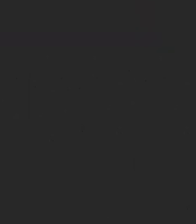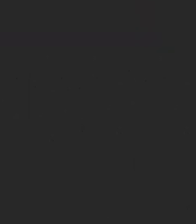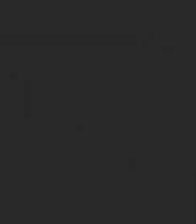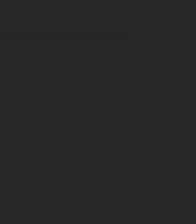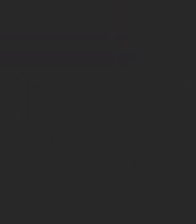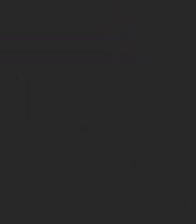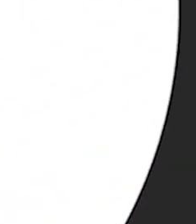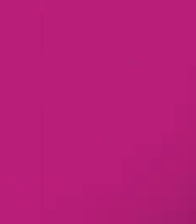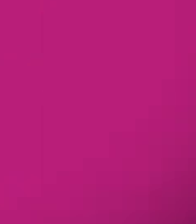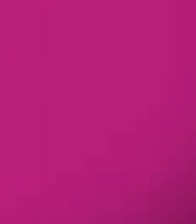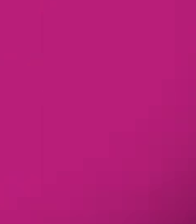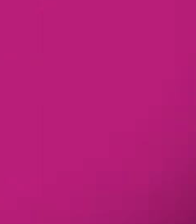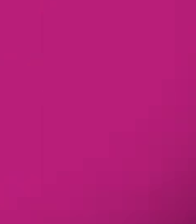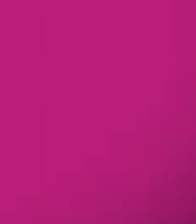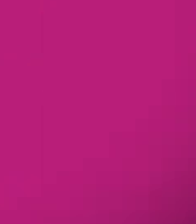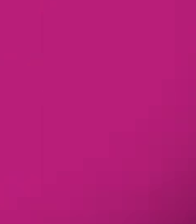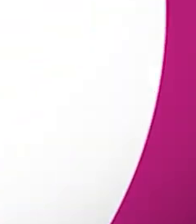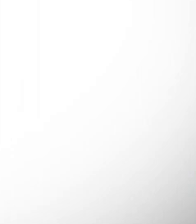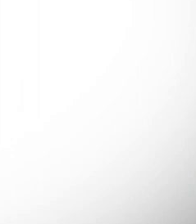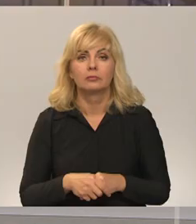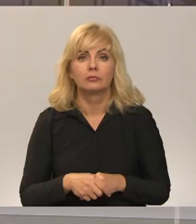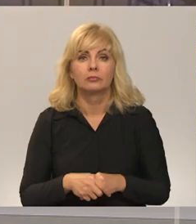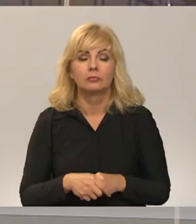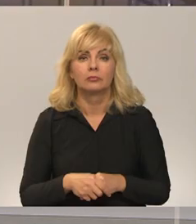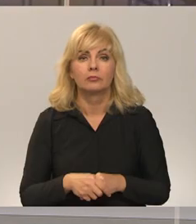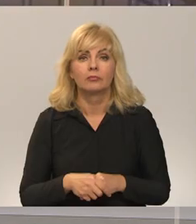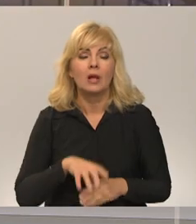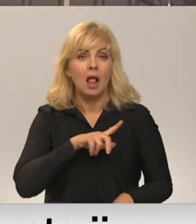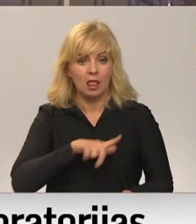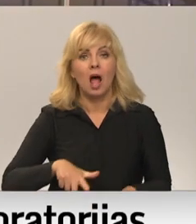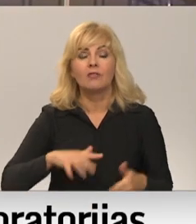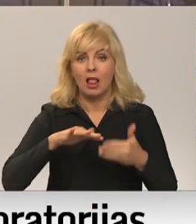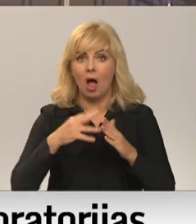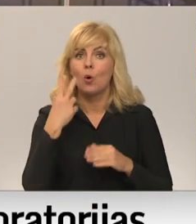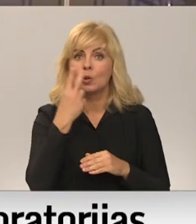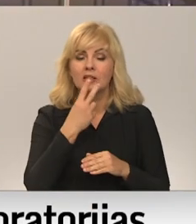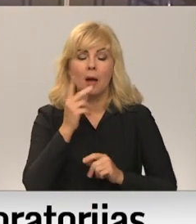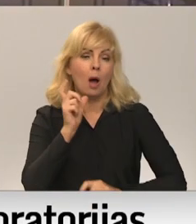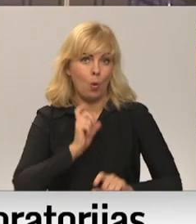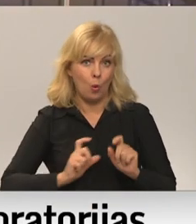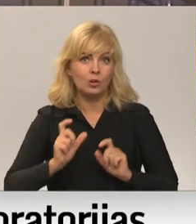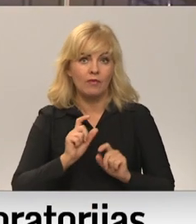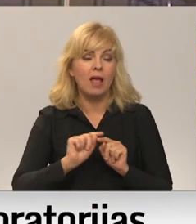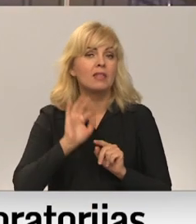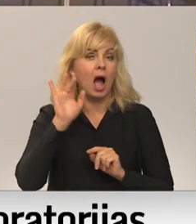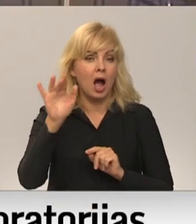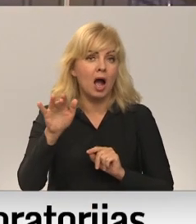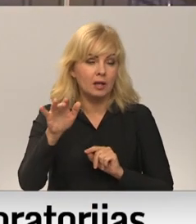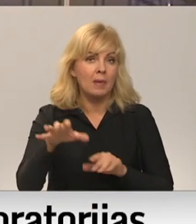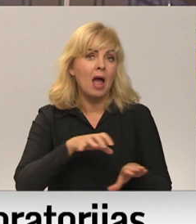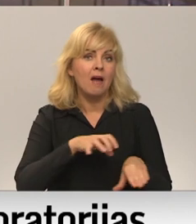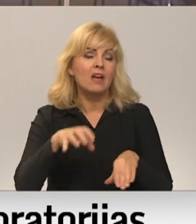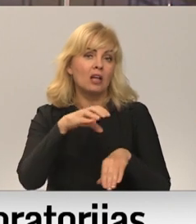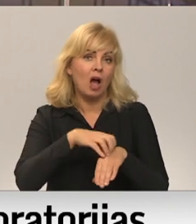Re! Viss ēters ir te! Latvijas Lauksaimniecības universitātes topošie veterinārā ārsti